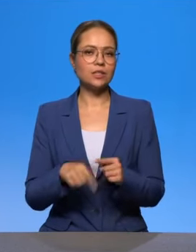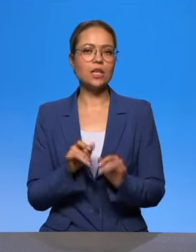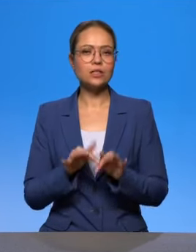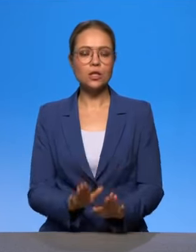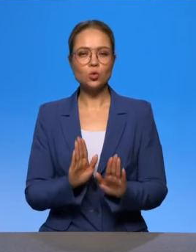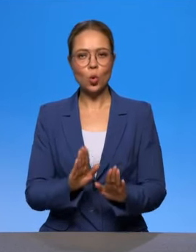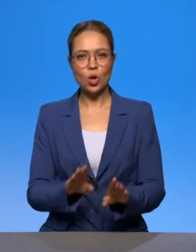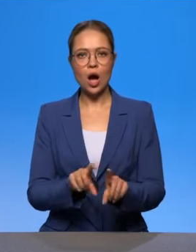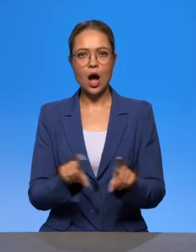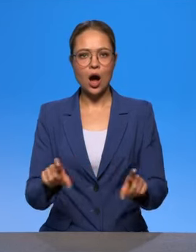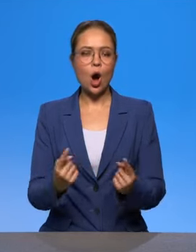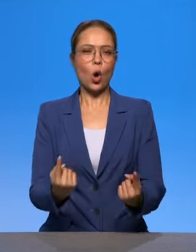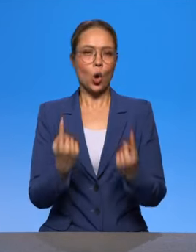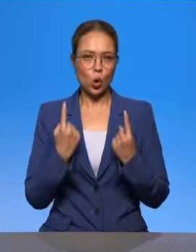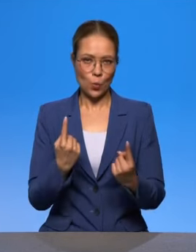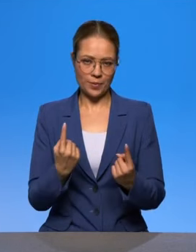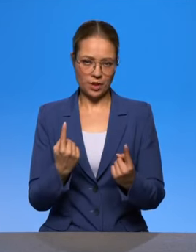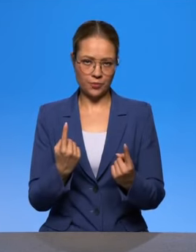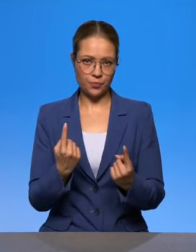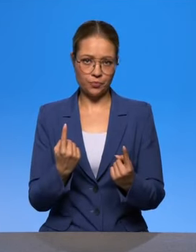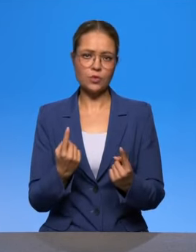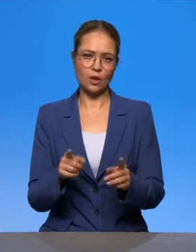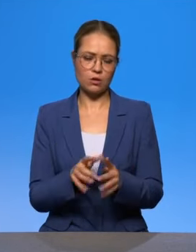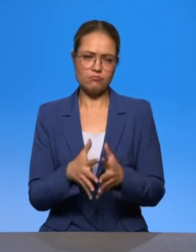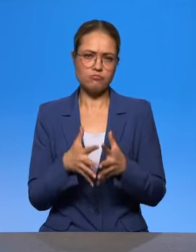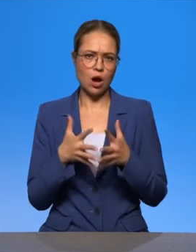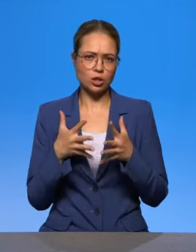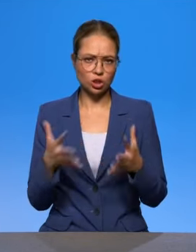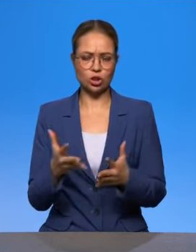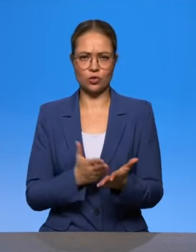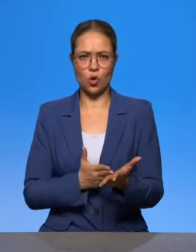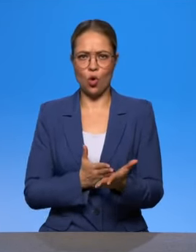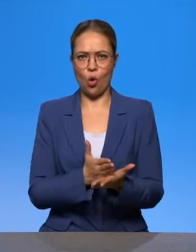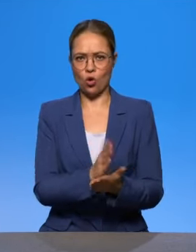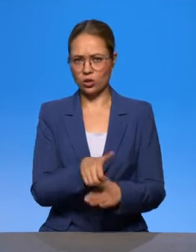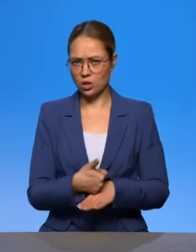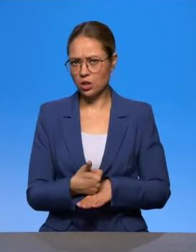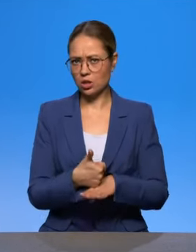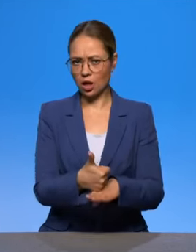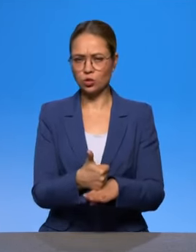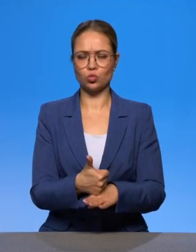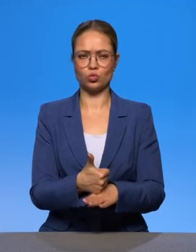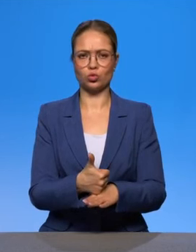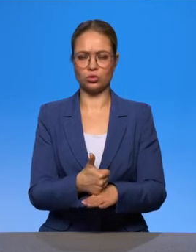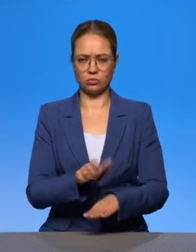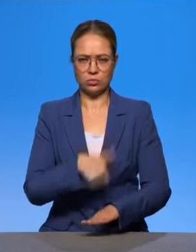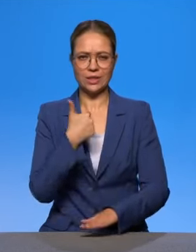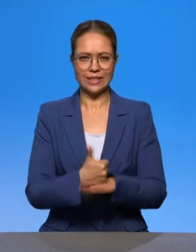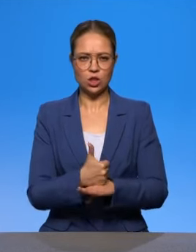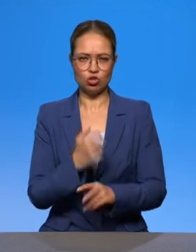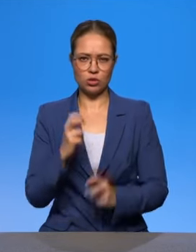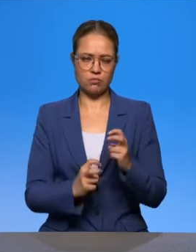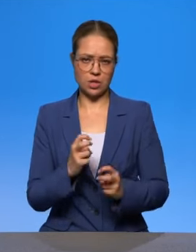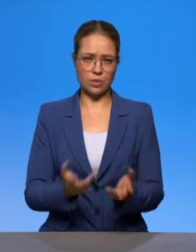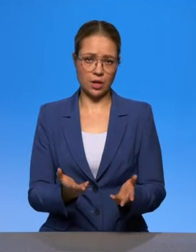капиталоемких предприятий, ибо больших таких, ну, отраслеобразующих, стратегических предприятий. То